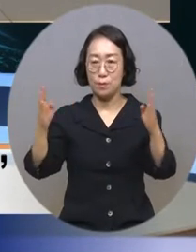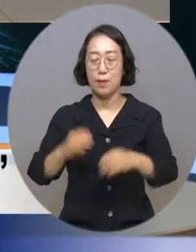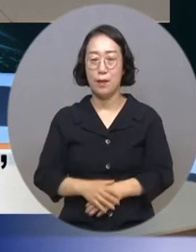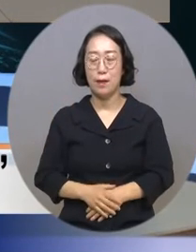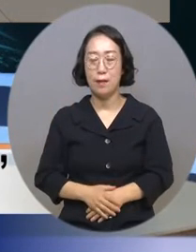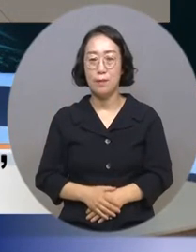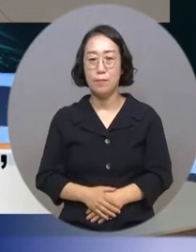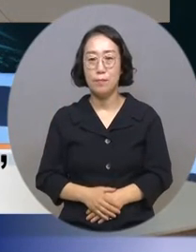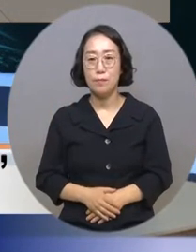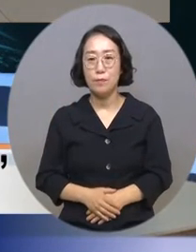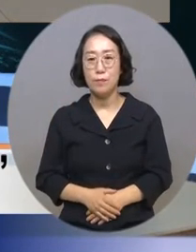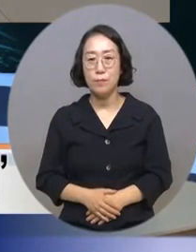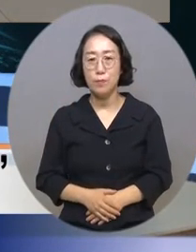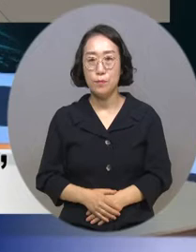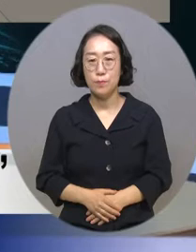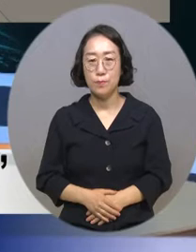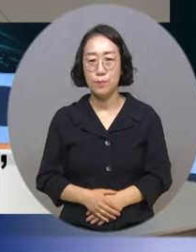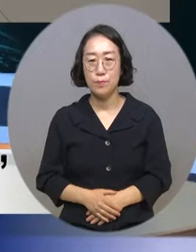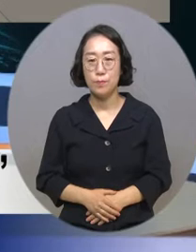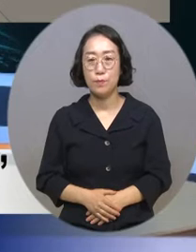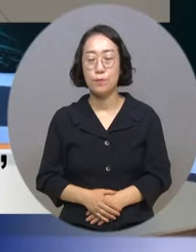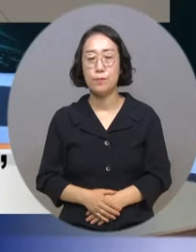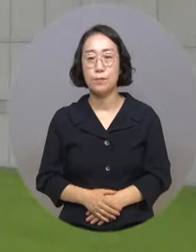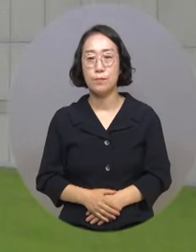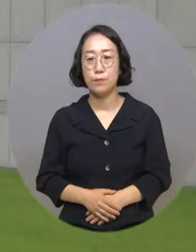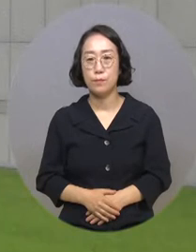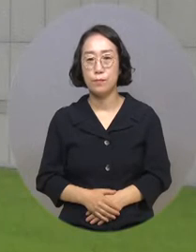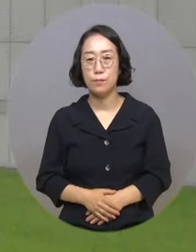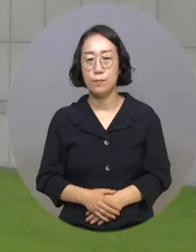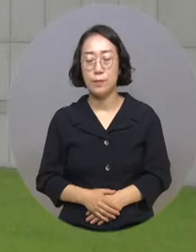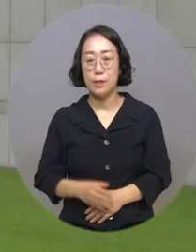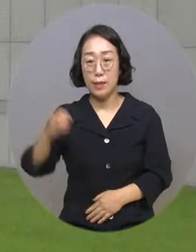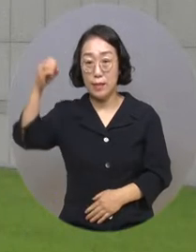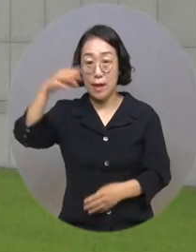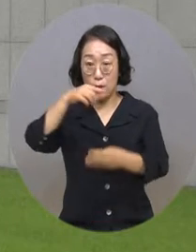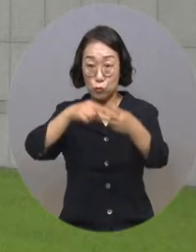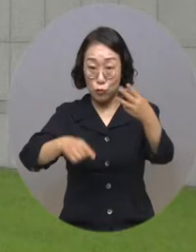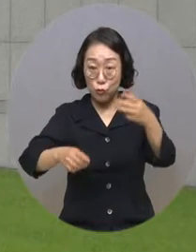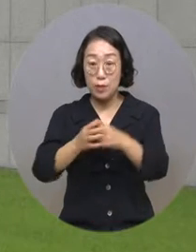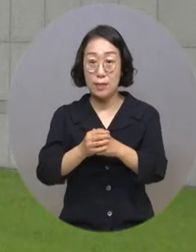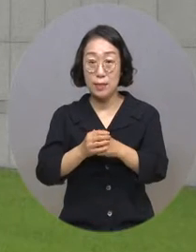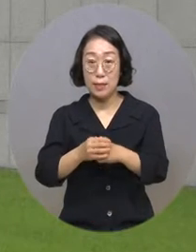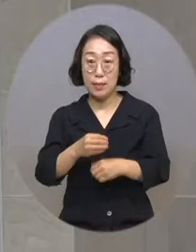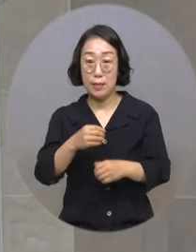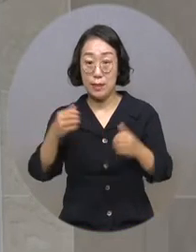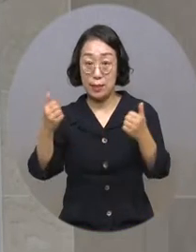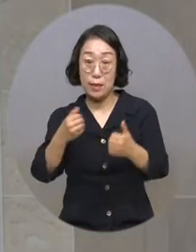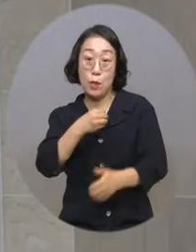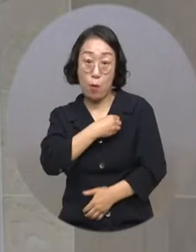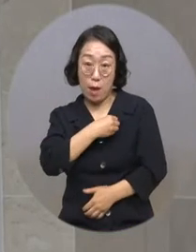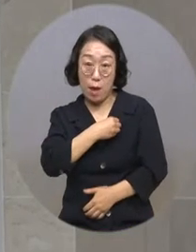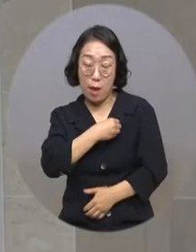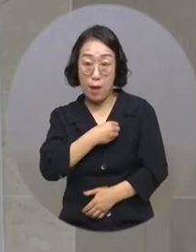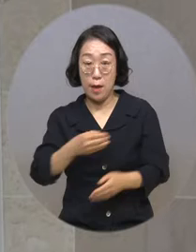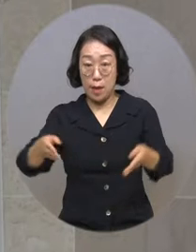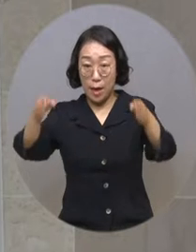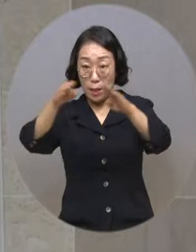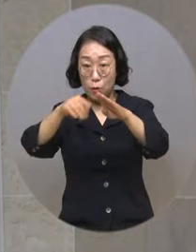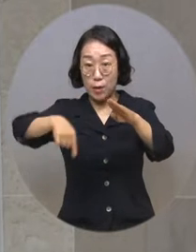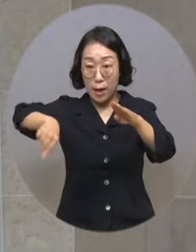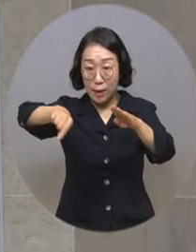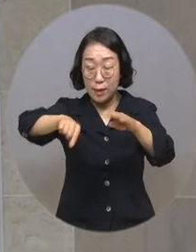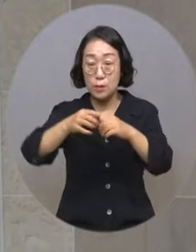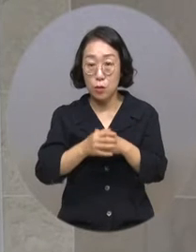현장에 정성 기자가 다녀왔습니다 양주 cc 의 의정 갤러리에서는 사람과 세상을 잇는 소통의